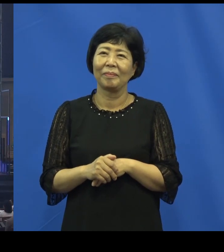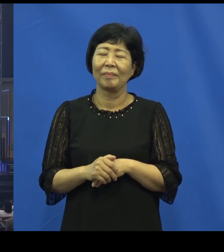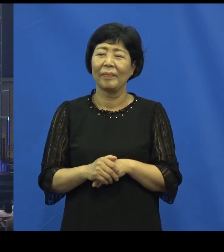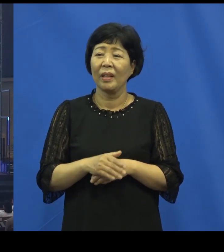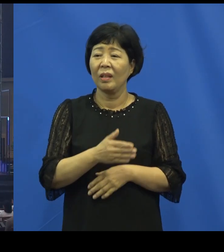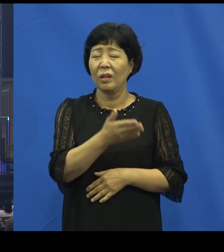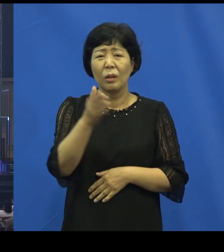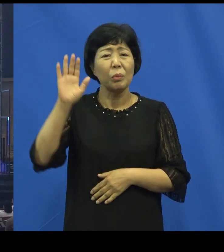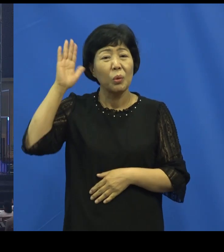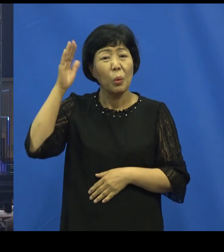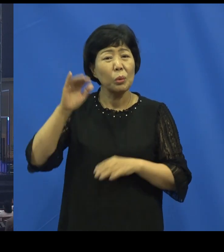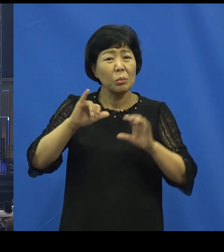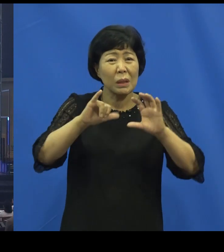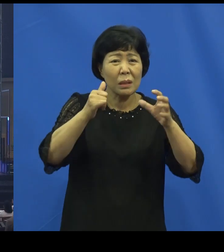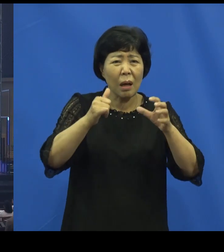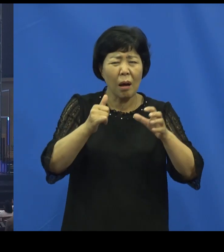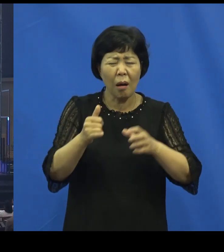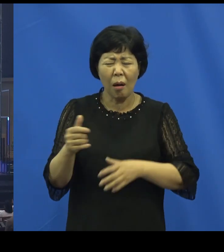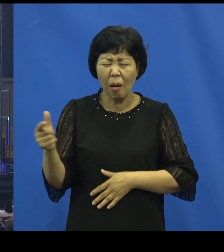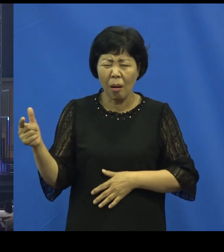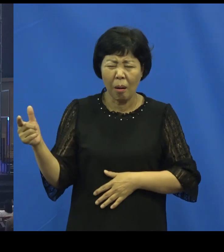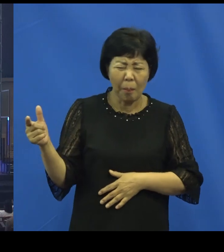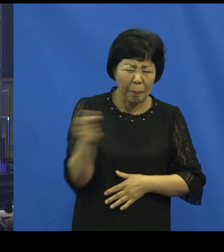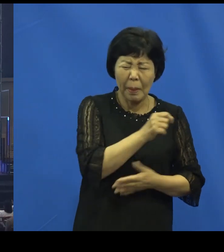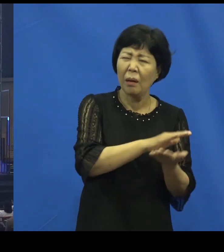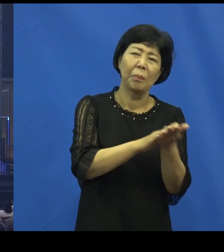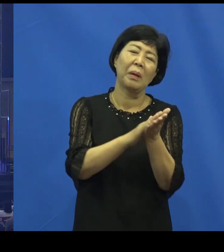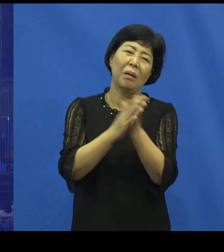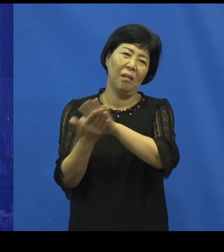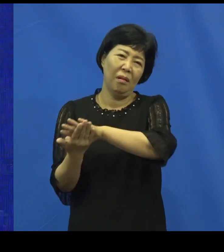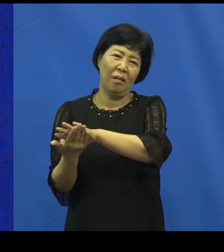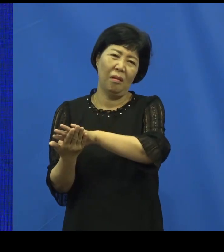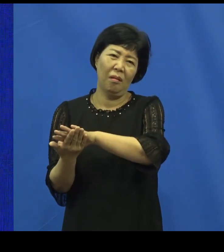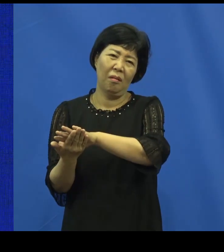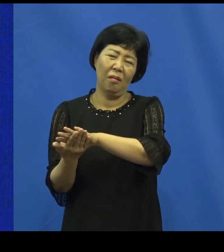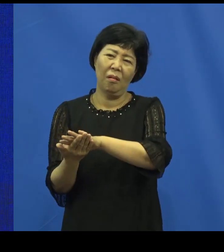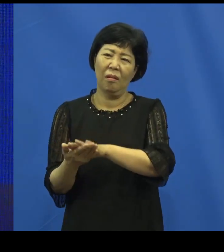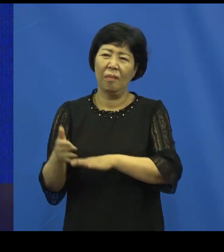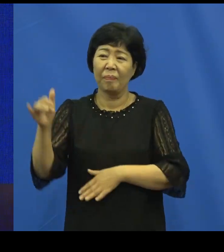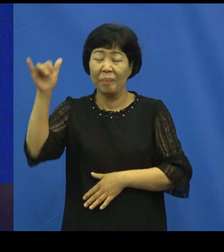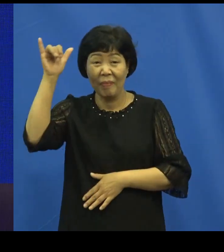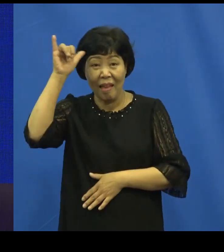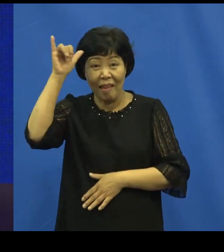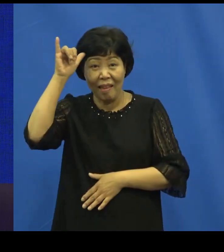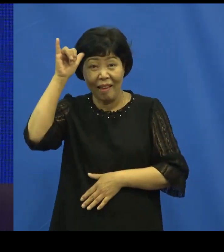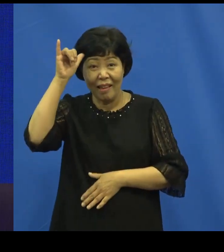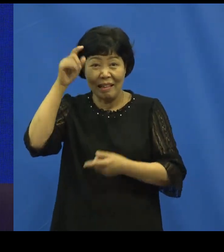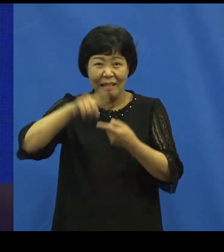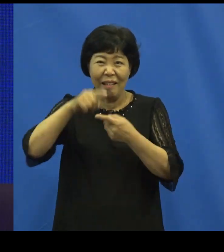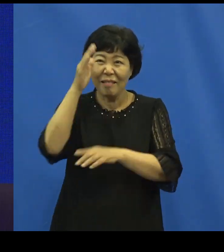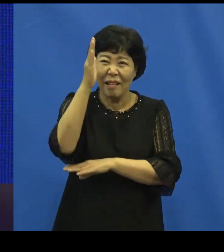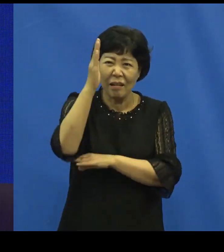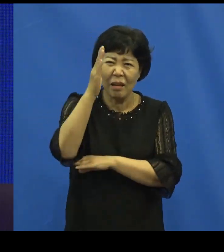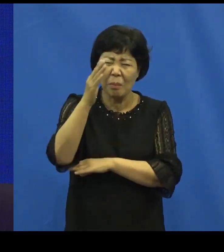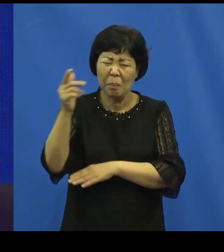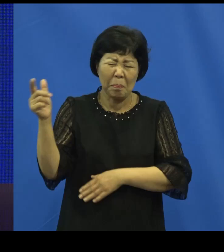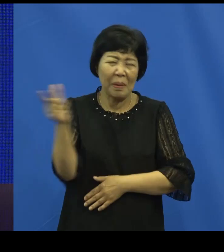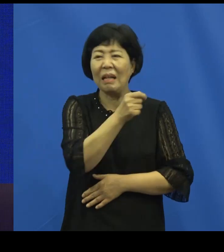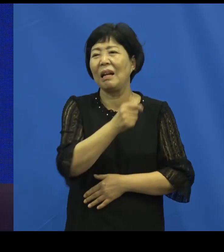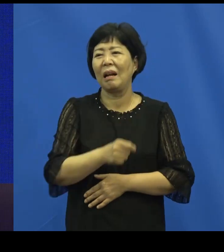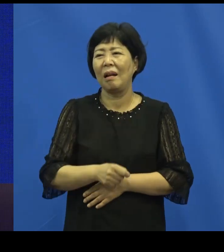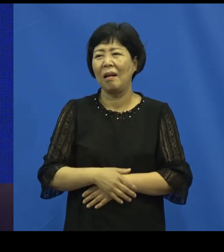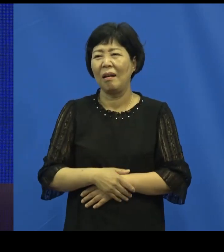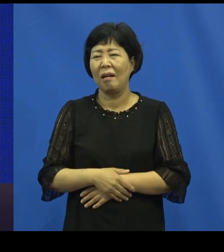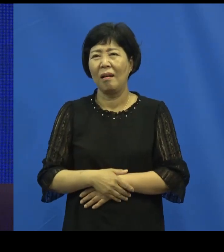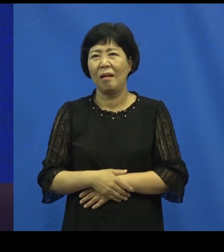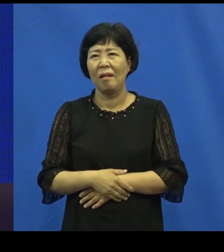자, 여러분, 요즘 세상은 굉장히 빠르게 변하고 있습니다. 우리 느끼는 거죠. AI 얘기가 나왔잖아요. 굉장히 스피드가 있어요.